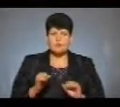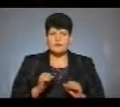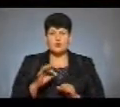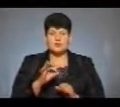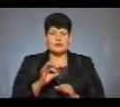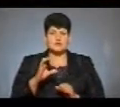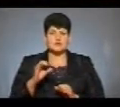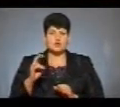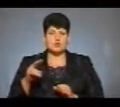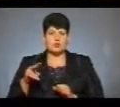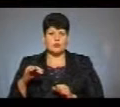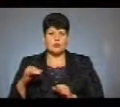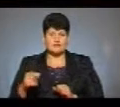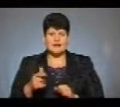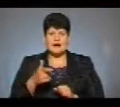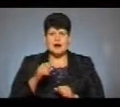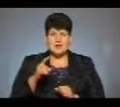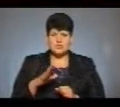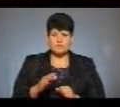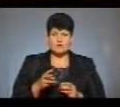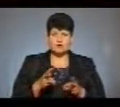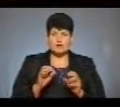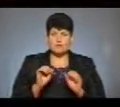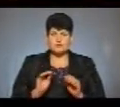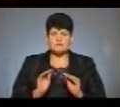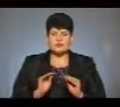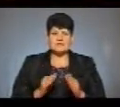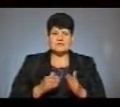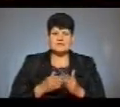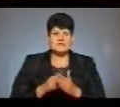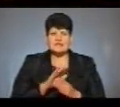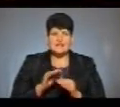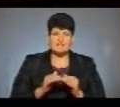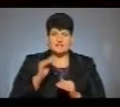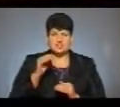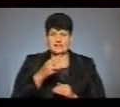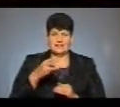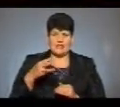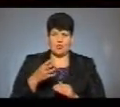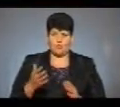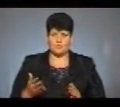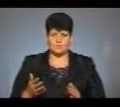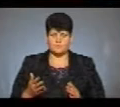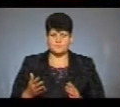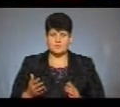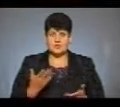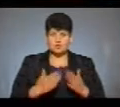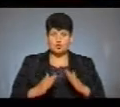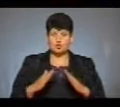Олега Соколовського, газові котли в квартирах можна встановлювати тільки не вище 3-го поверху. То якщо